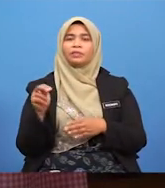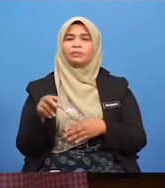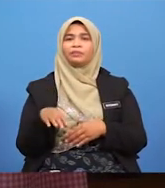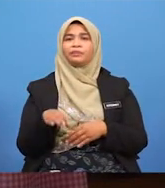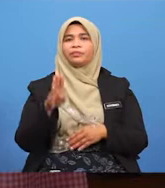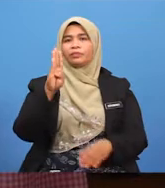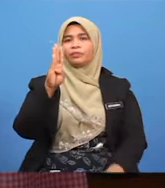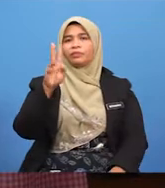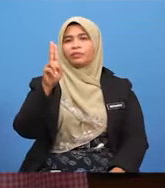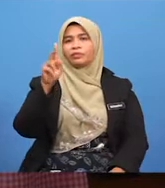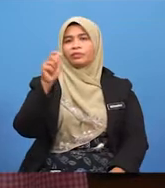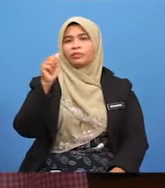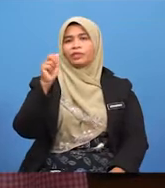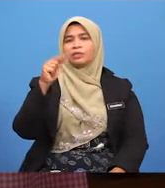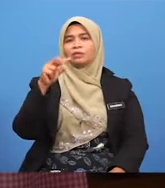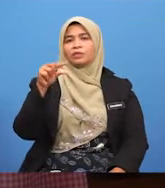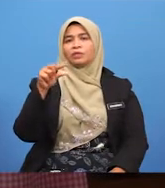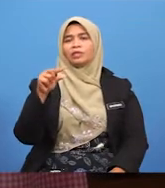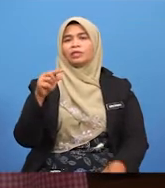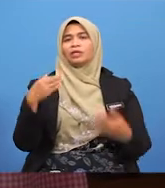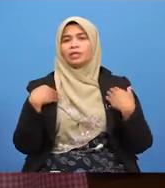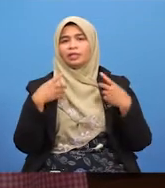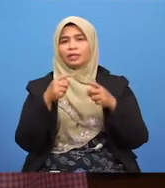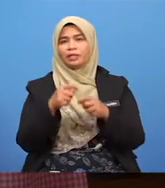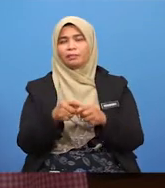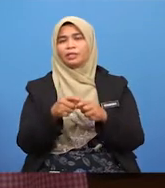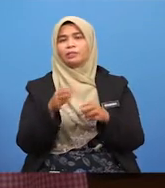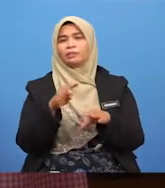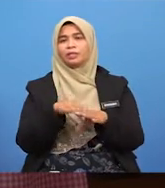butang berada tepat pada kedudukannya